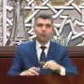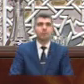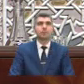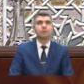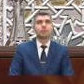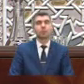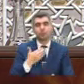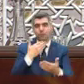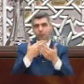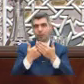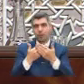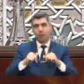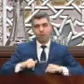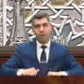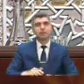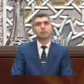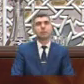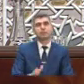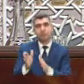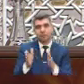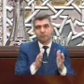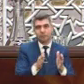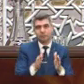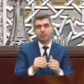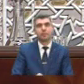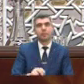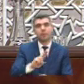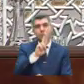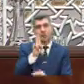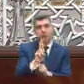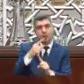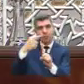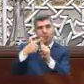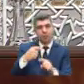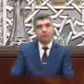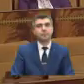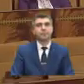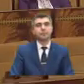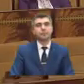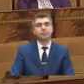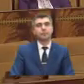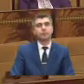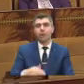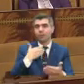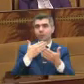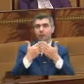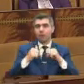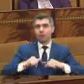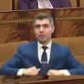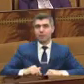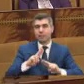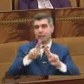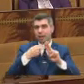شكرا. شكرا السيد الوزير. تعقيب السيد النائب المحترم. السيد الوزير على الجواب. حتى لا